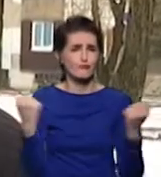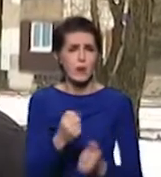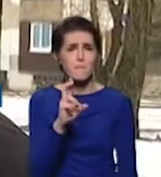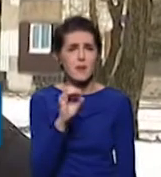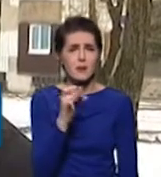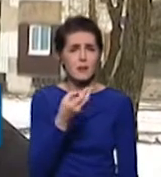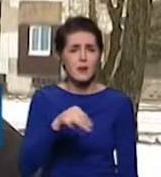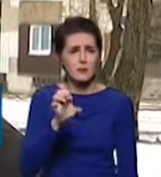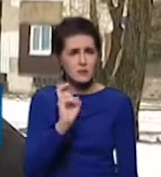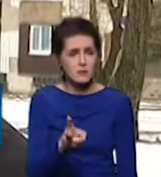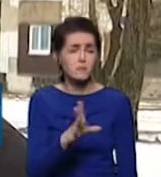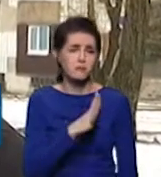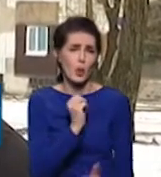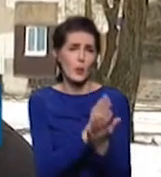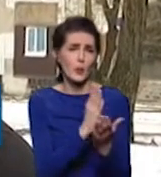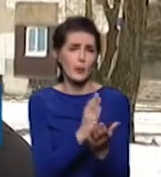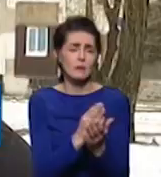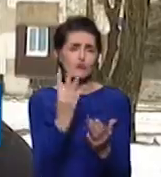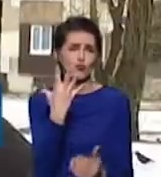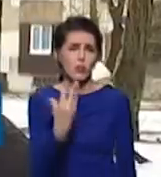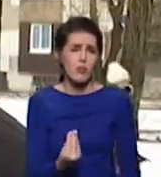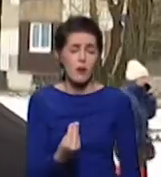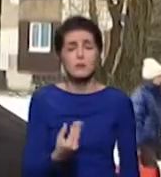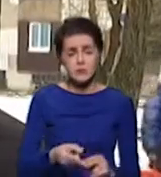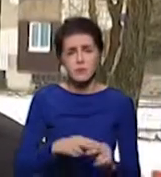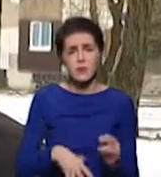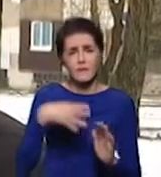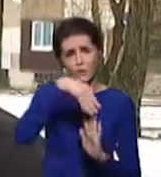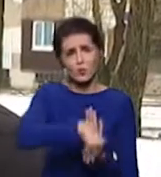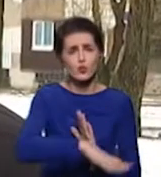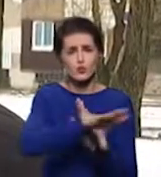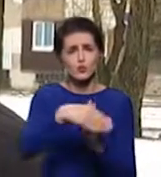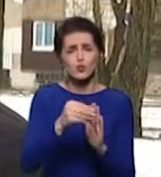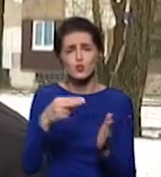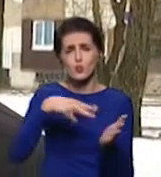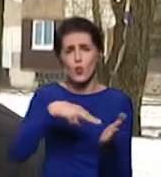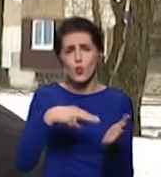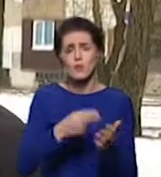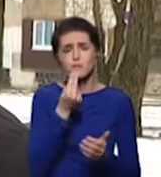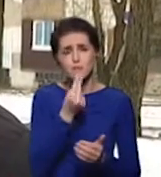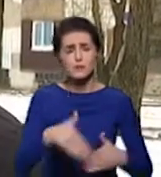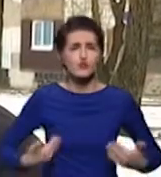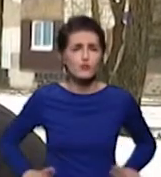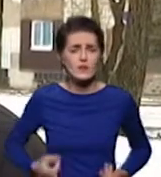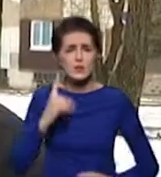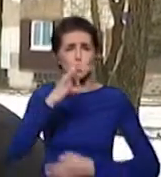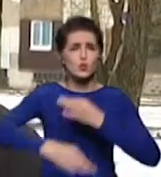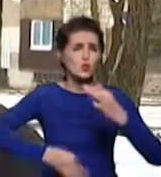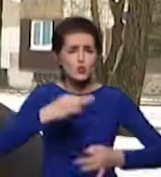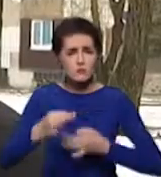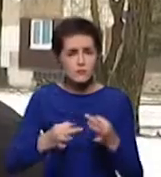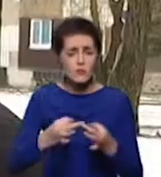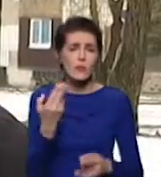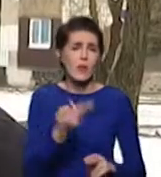дні. 12 около плюс-мінус вийшло. Входила, виходить, повністю стоїмость проживання сутичне.